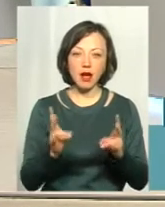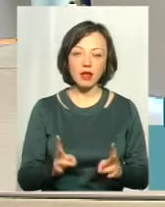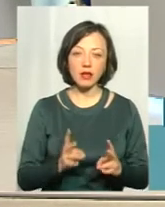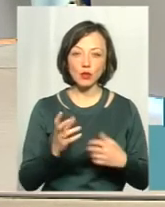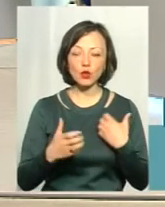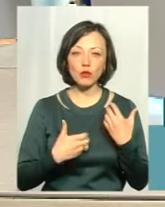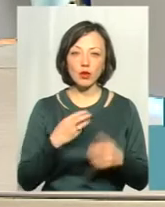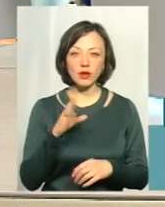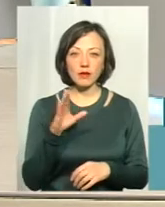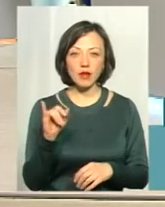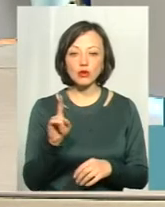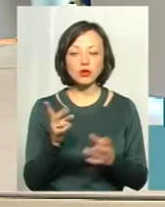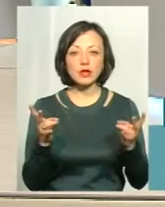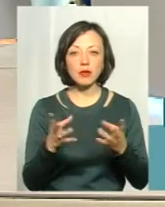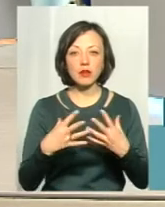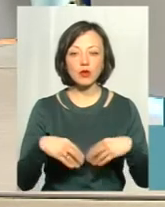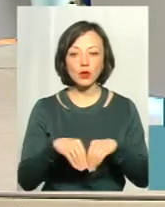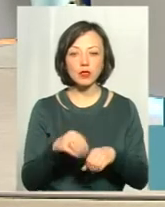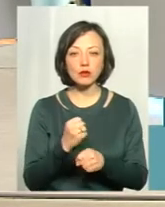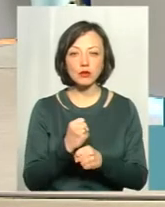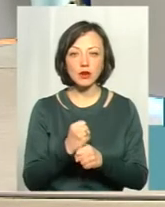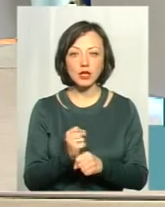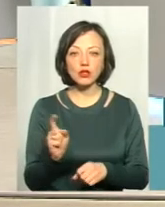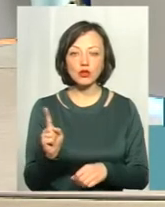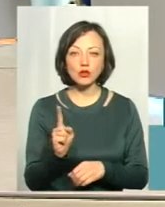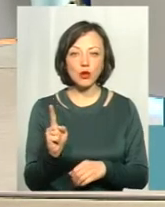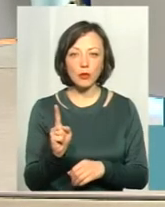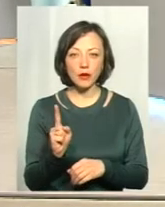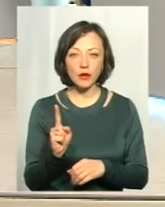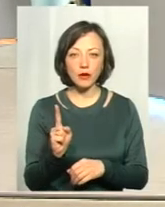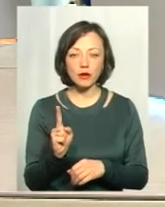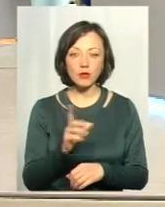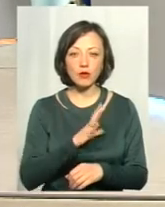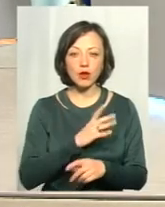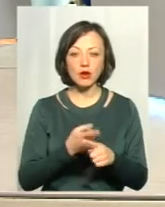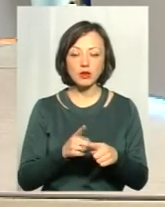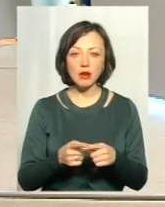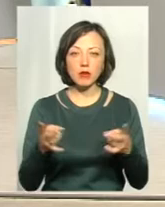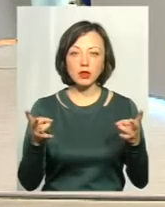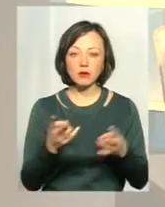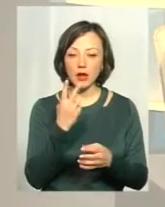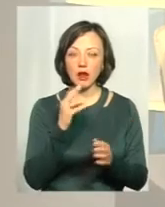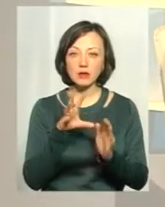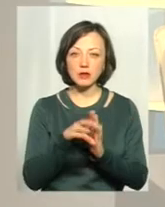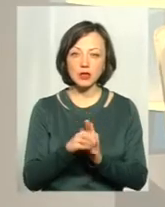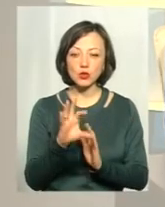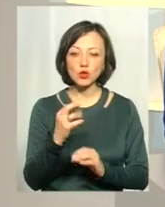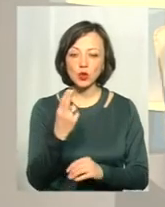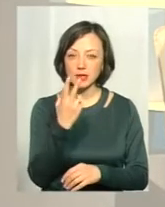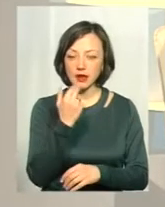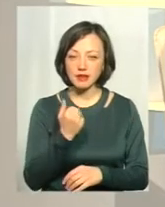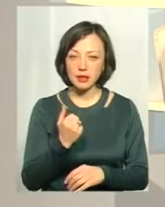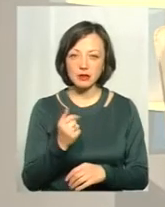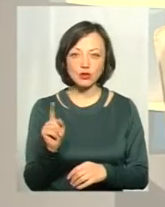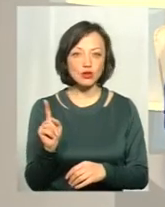турботливі. Але що треба в родині зробити для того, щоб от була оця потрібна адаптація і соціалізація, щоб